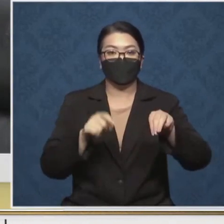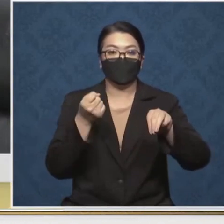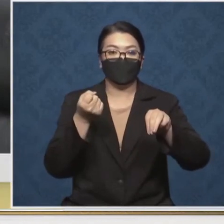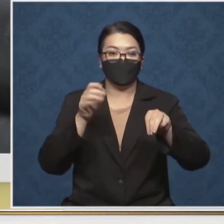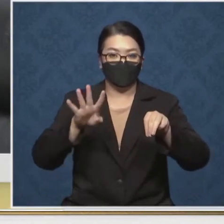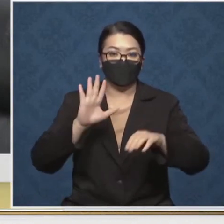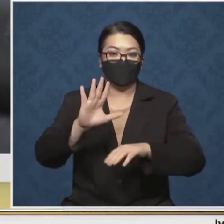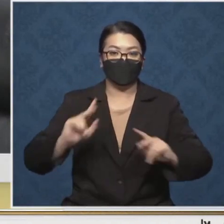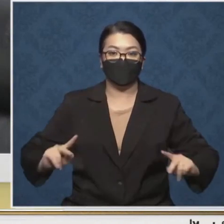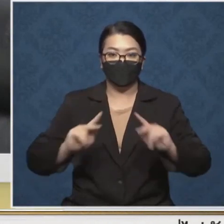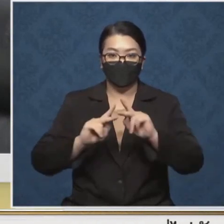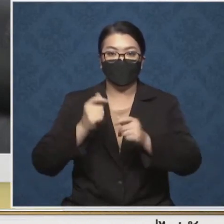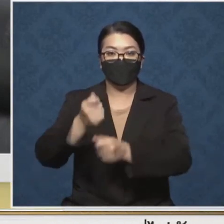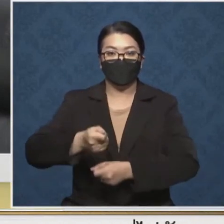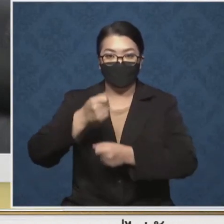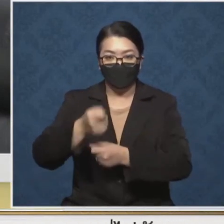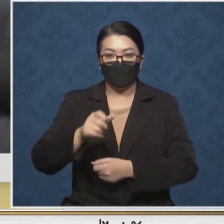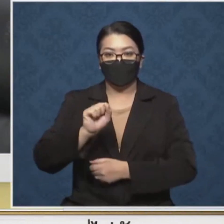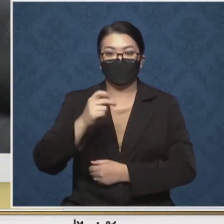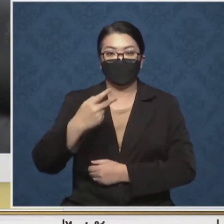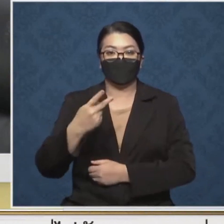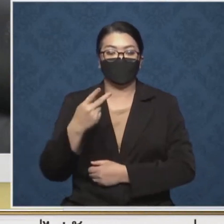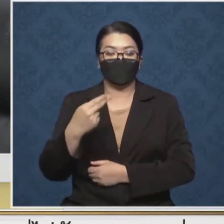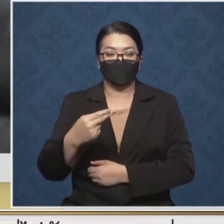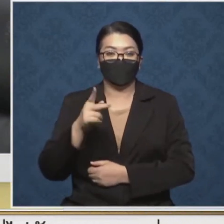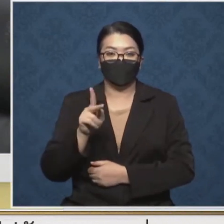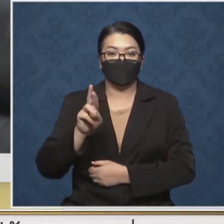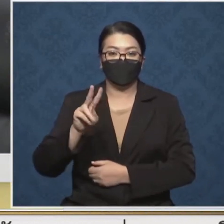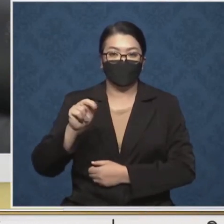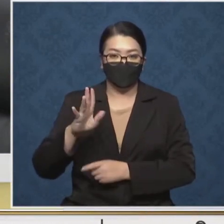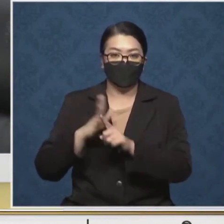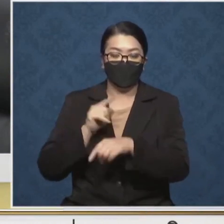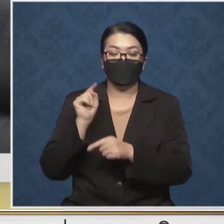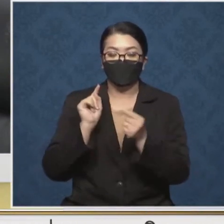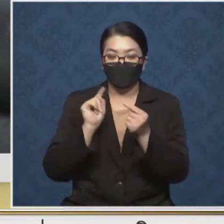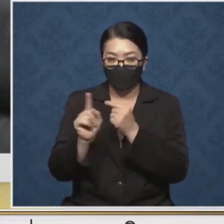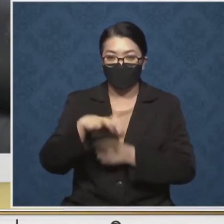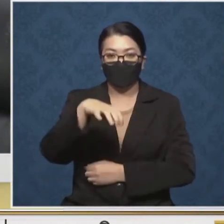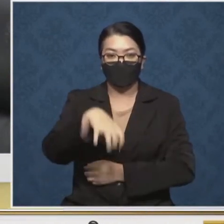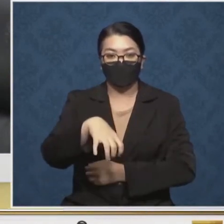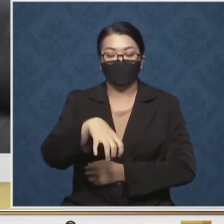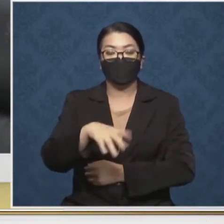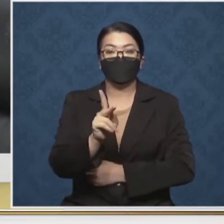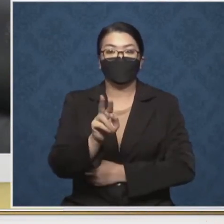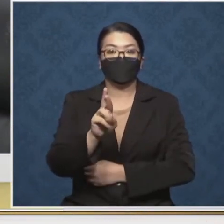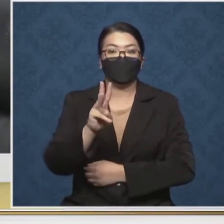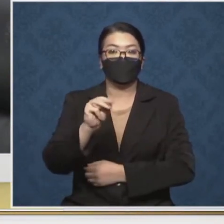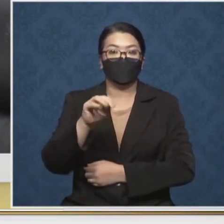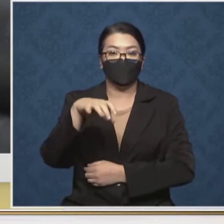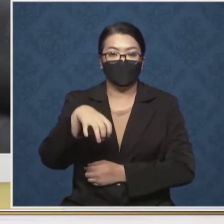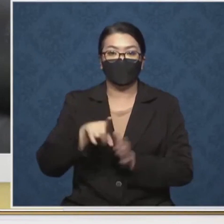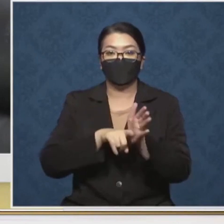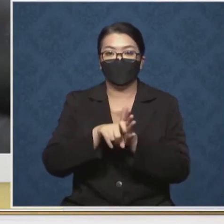ระสวงเกษตและสหากรล 20% ค่ะโดยเฉพาะในช่วนของกรมมอนไหมที่ดฉันจะขออภิปรายวาเพราเหตุใด